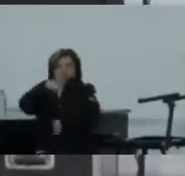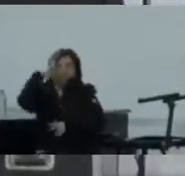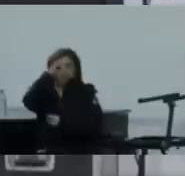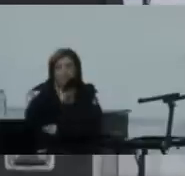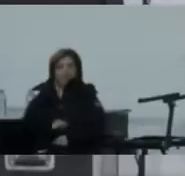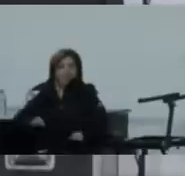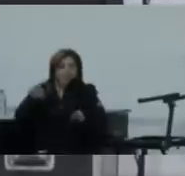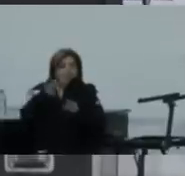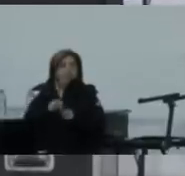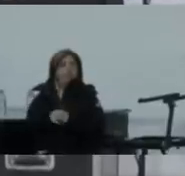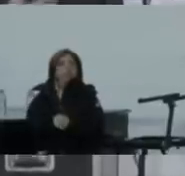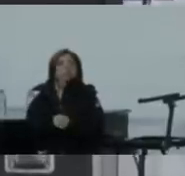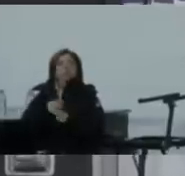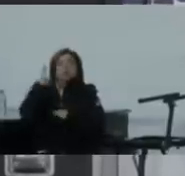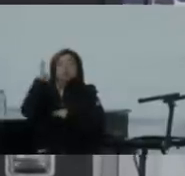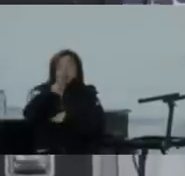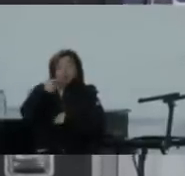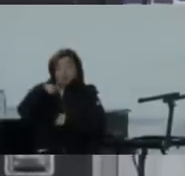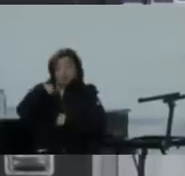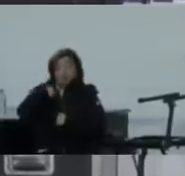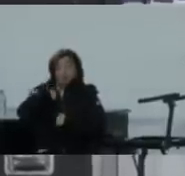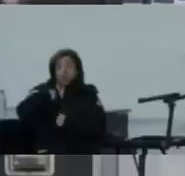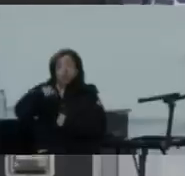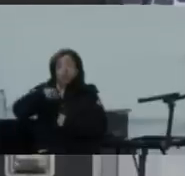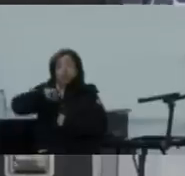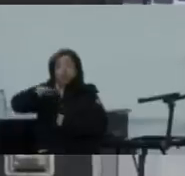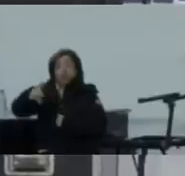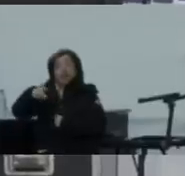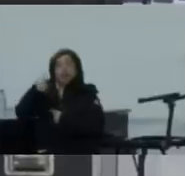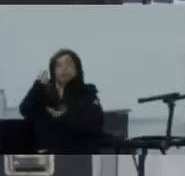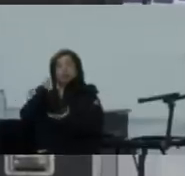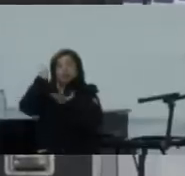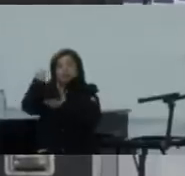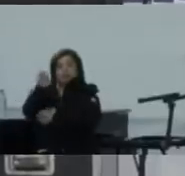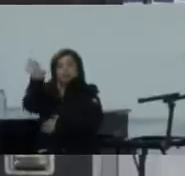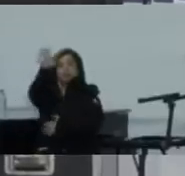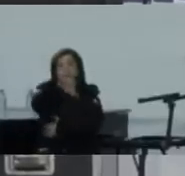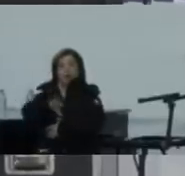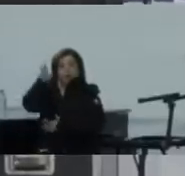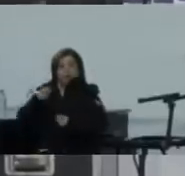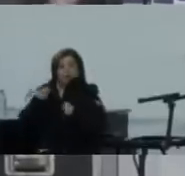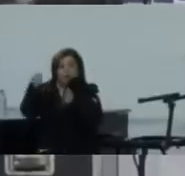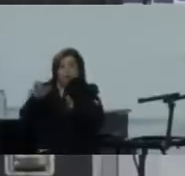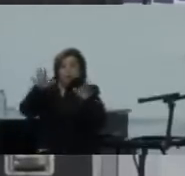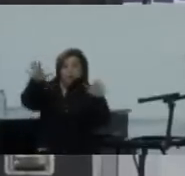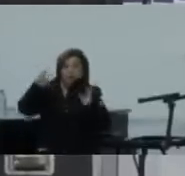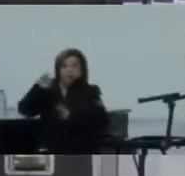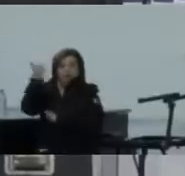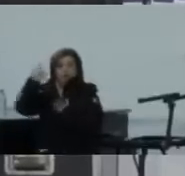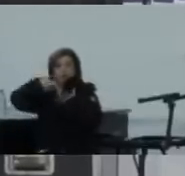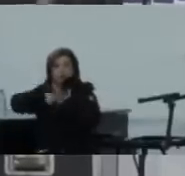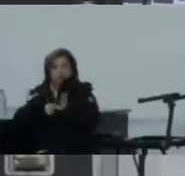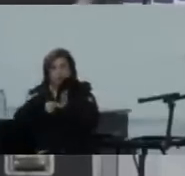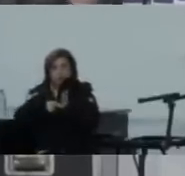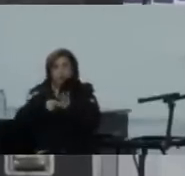è schizofrenia. Allora, dato che noi siamo il terzo finanziatore dell'Europa e diamo 10-15 milioni, non so, e ce ne ridanno 6 o 7